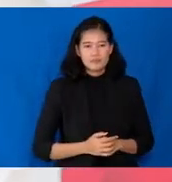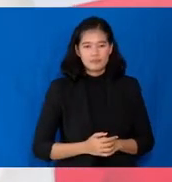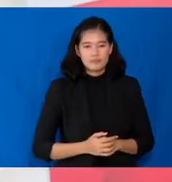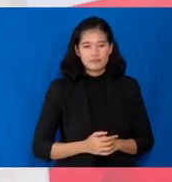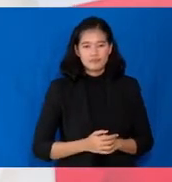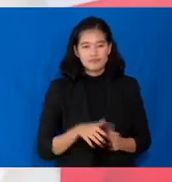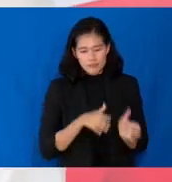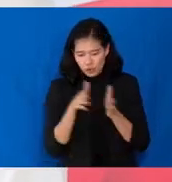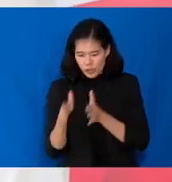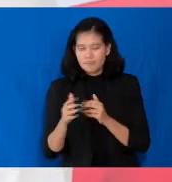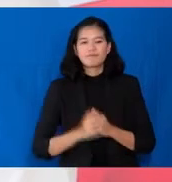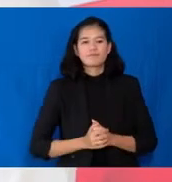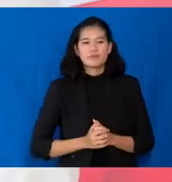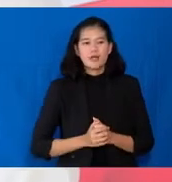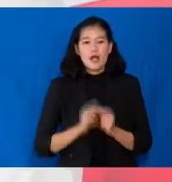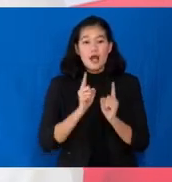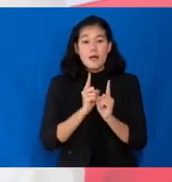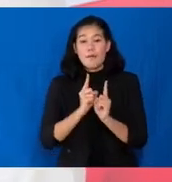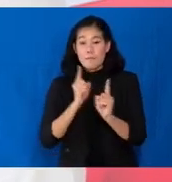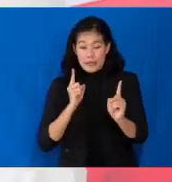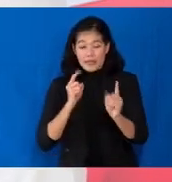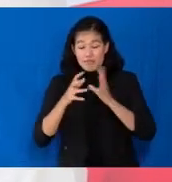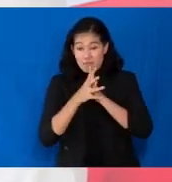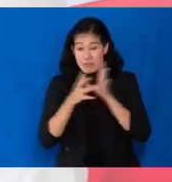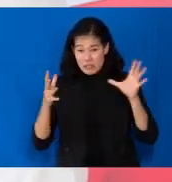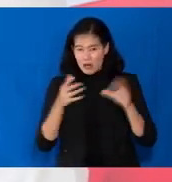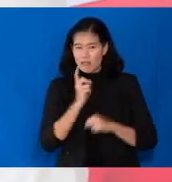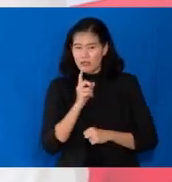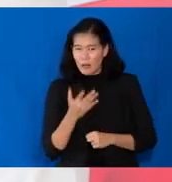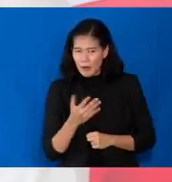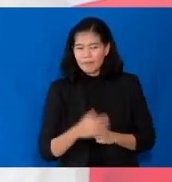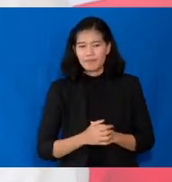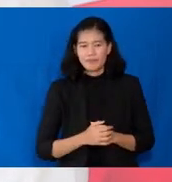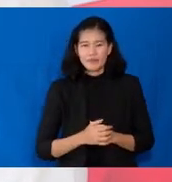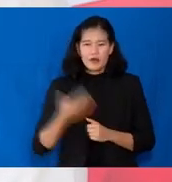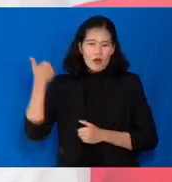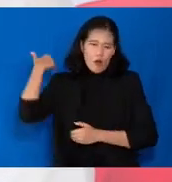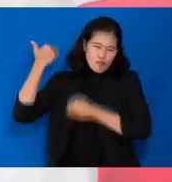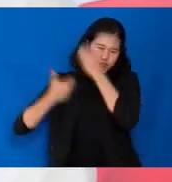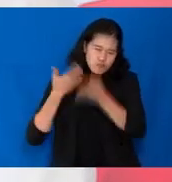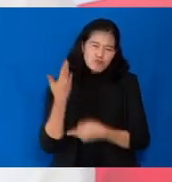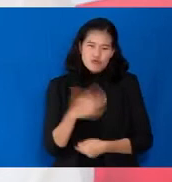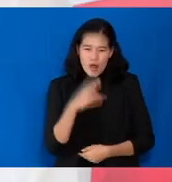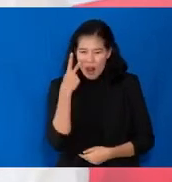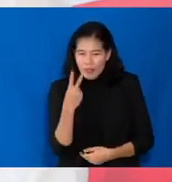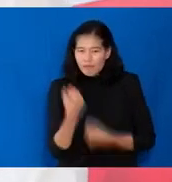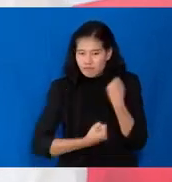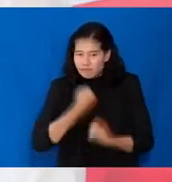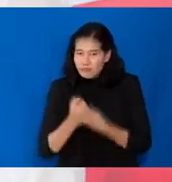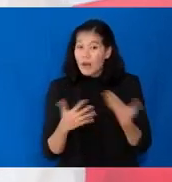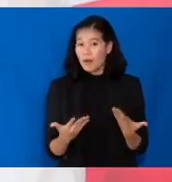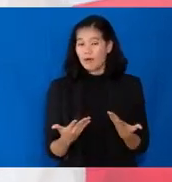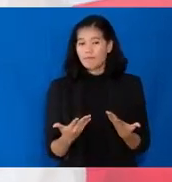kemudian pembatasan sosial berskala besar ini seperti yang selama ini sudah berjalan adalah